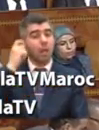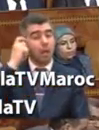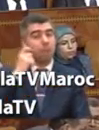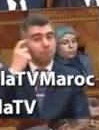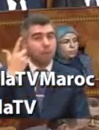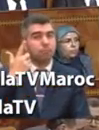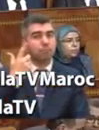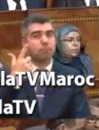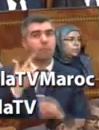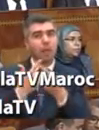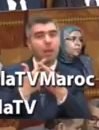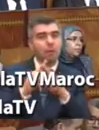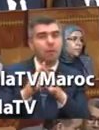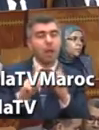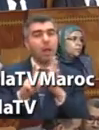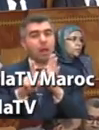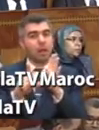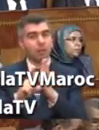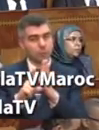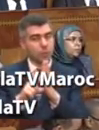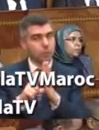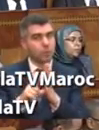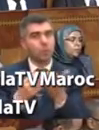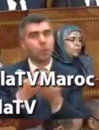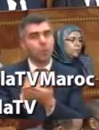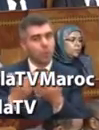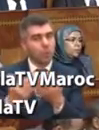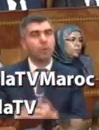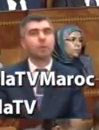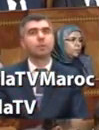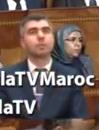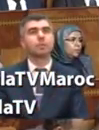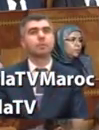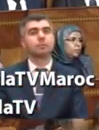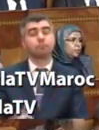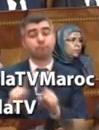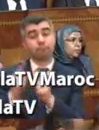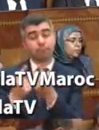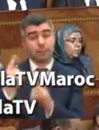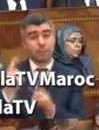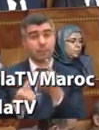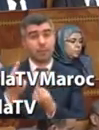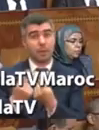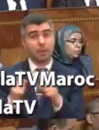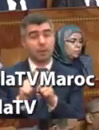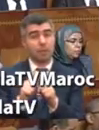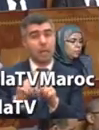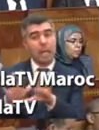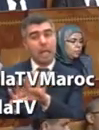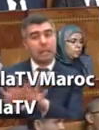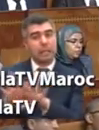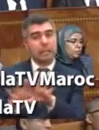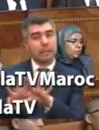القدرة الاستيعابية في إطار هذا القانون، في إطار هذه الترسانة القانونية، القدرة الاستيعابية ديال بعض المجالات خاصة المنطقة ديال سوس ماسا،